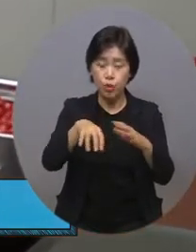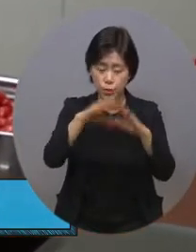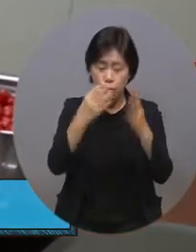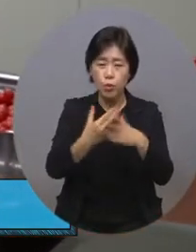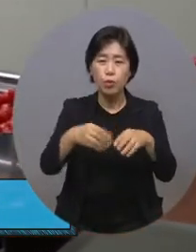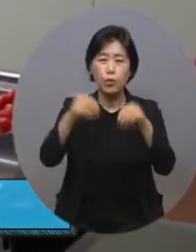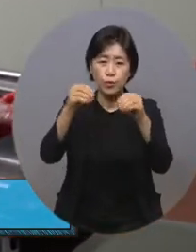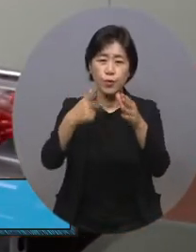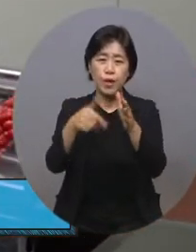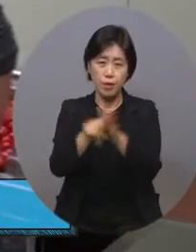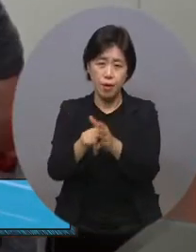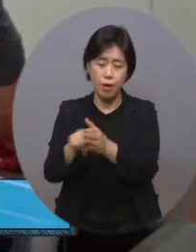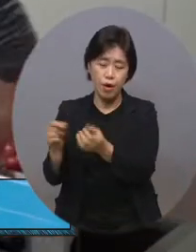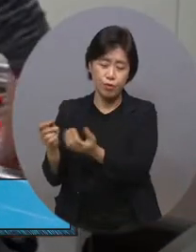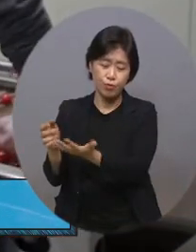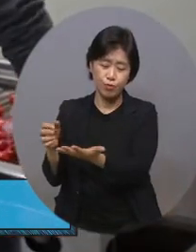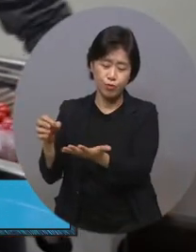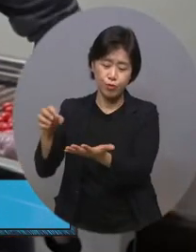벨트에